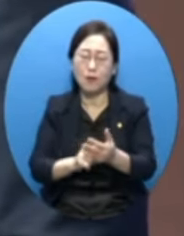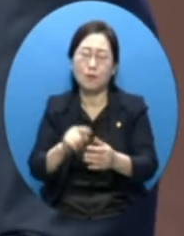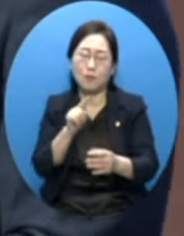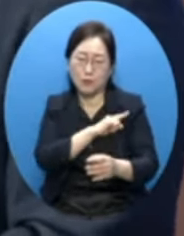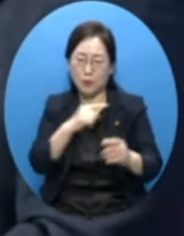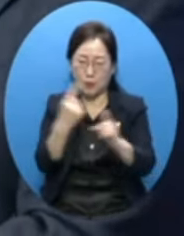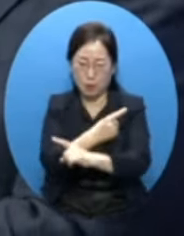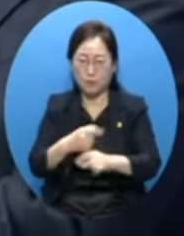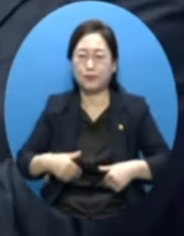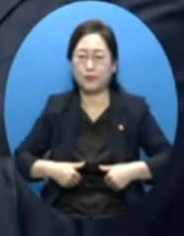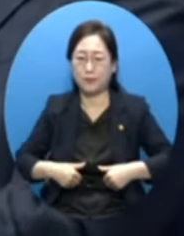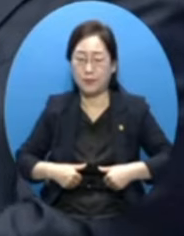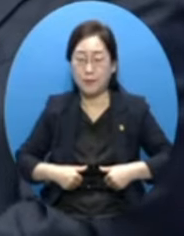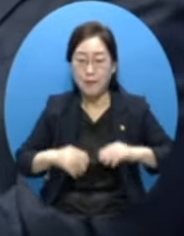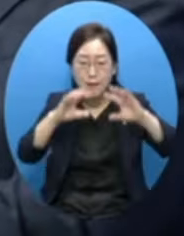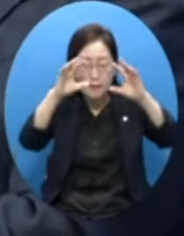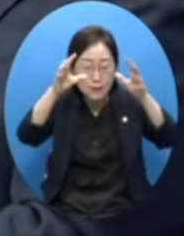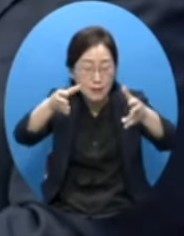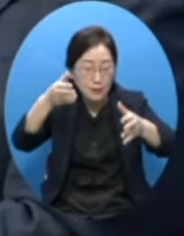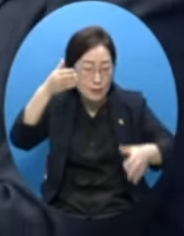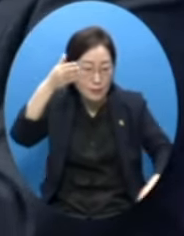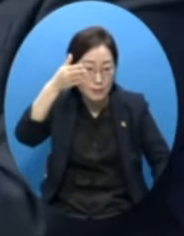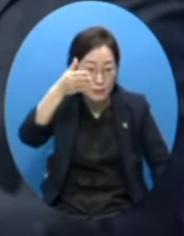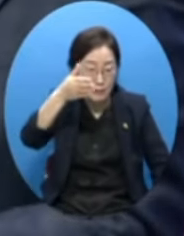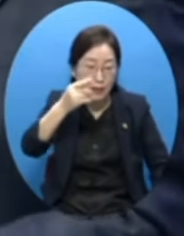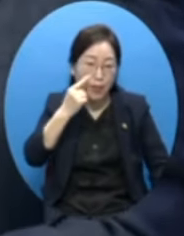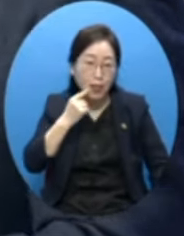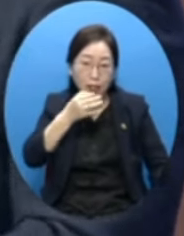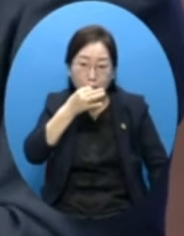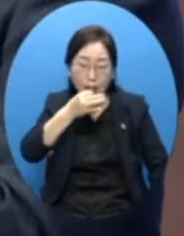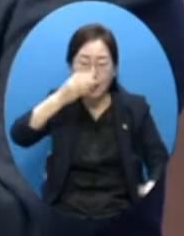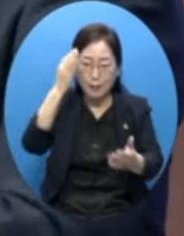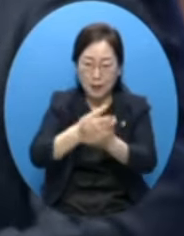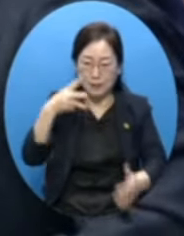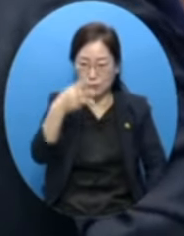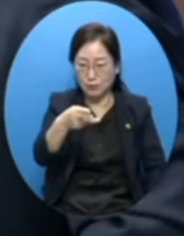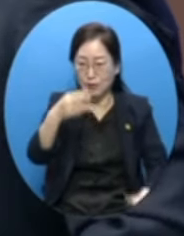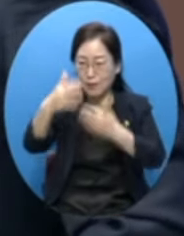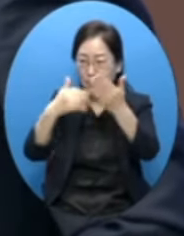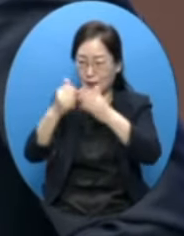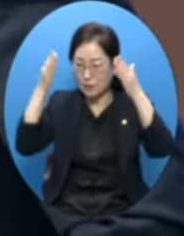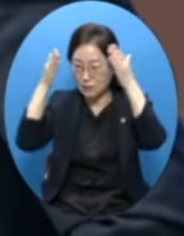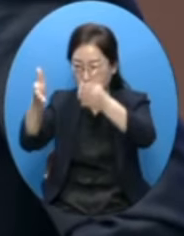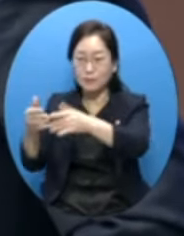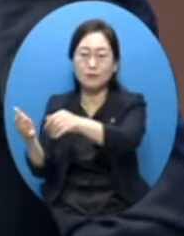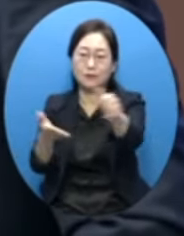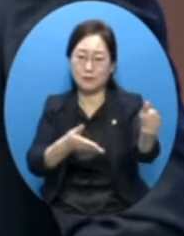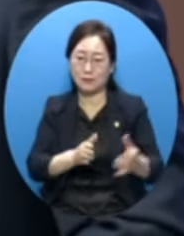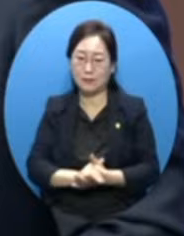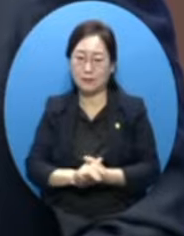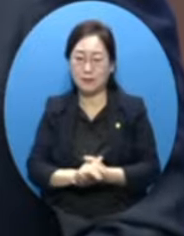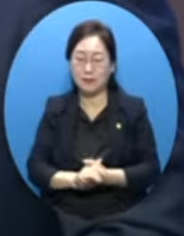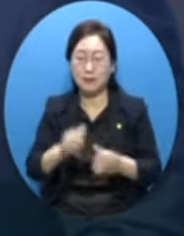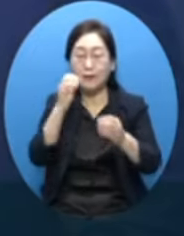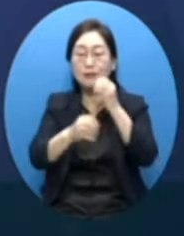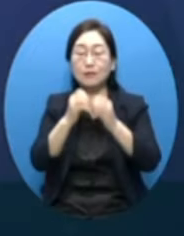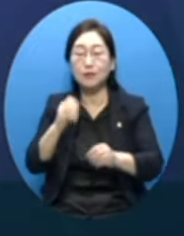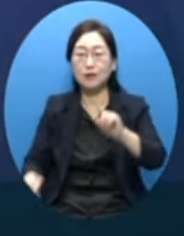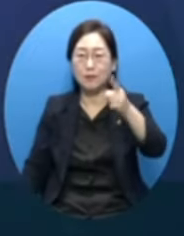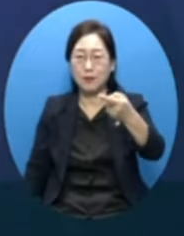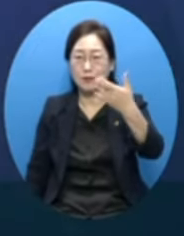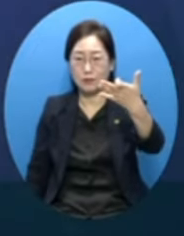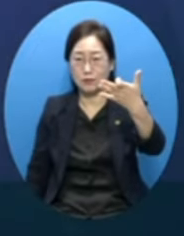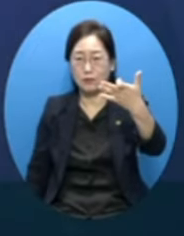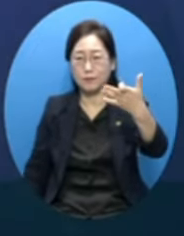것입니다. 세상을 향하던 마음 탐욕의 마음을 돌이켜서 우리 하나님께로 향해야 되는 것입니다. 시편 119편